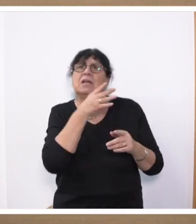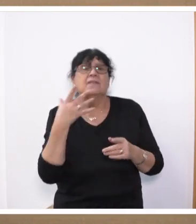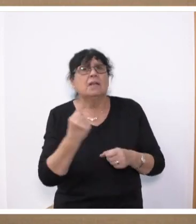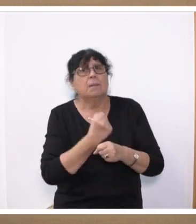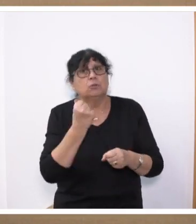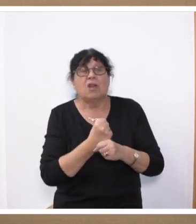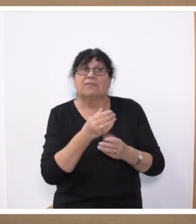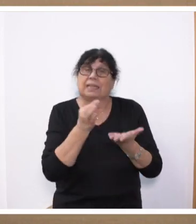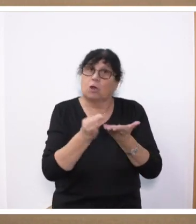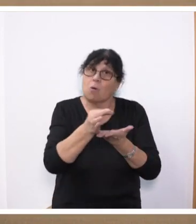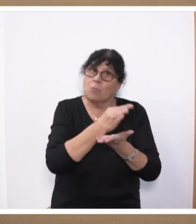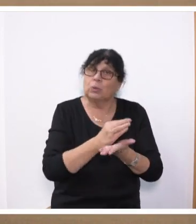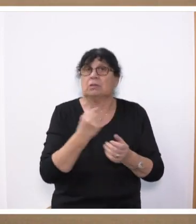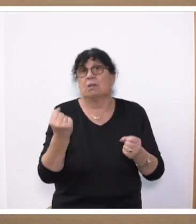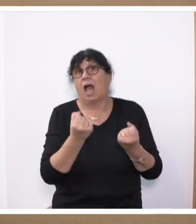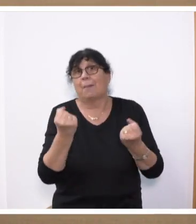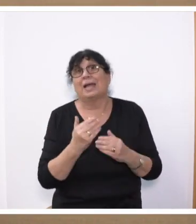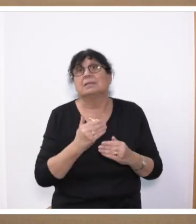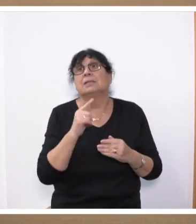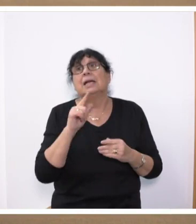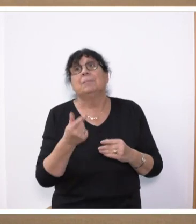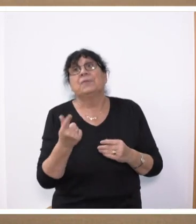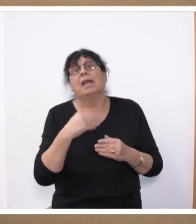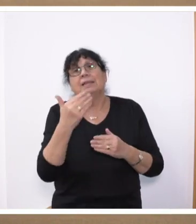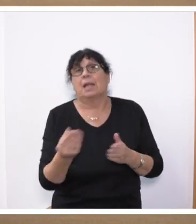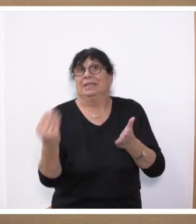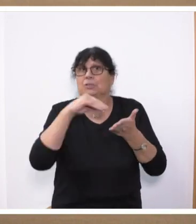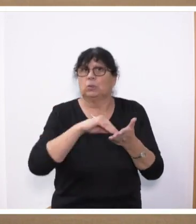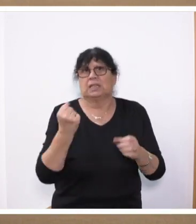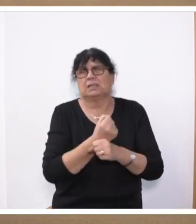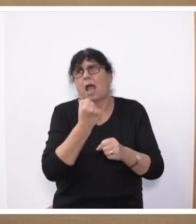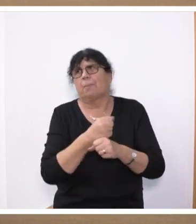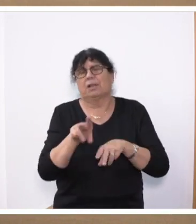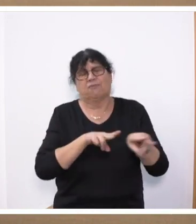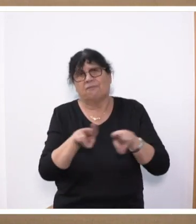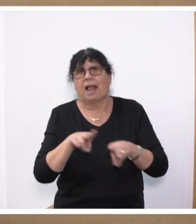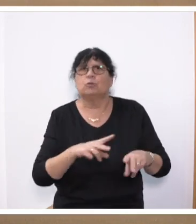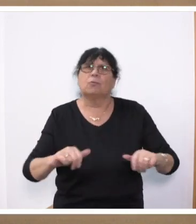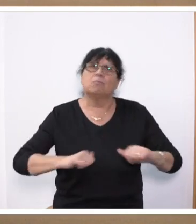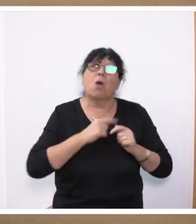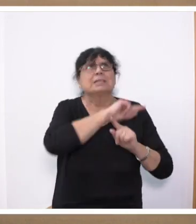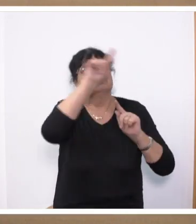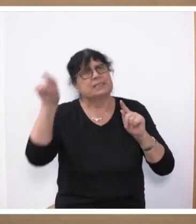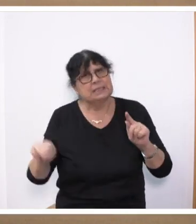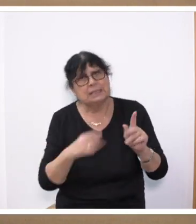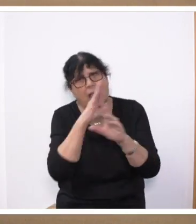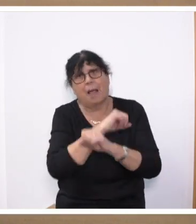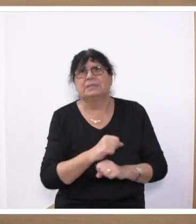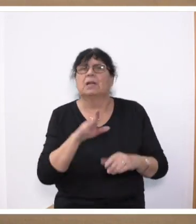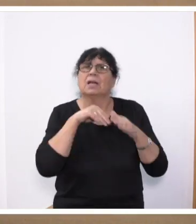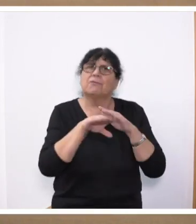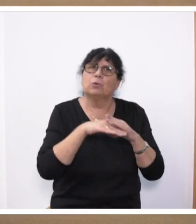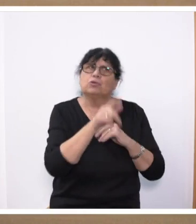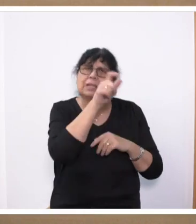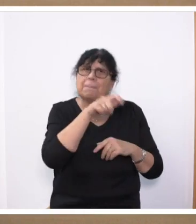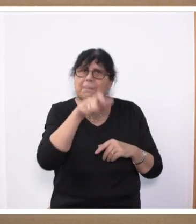den Kommunen arbeiten neben ihrer zusätzlichen Tätigkeit in der Verwaltung von früh bis spät daran, die zu uns geflüchteten